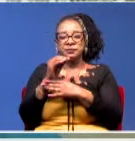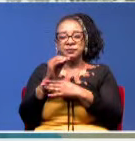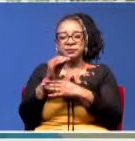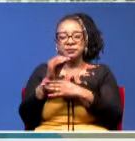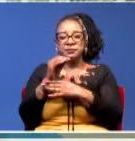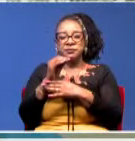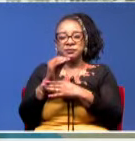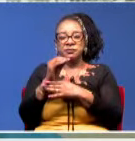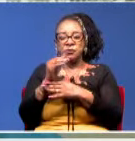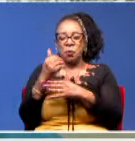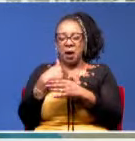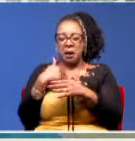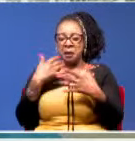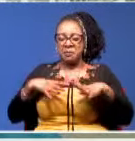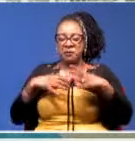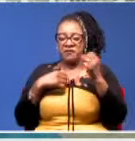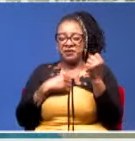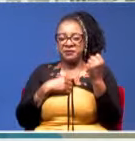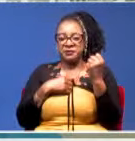tulikuwa watano.